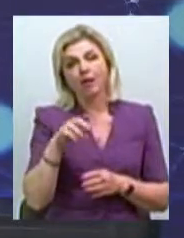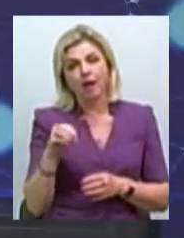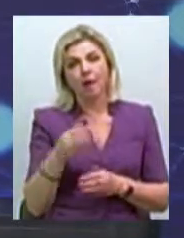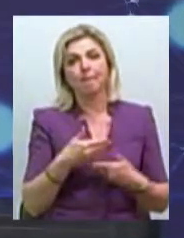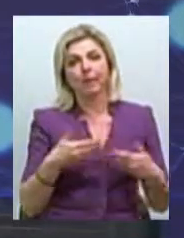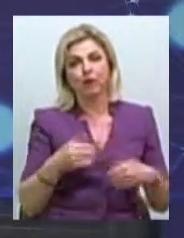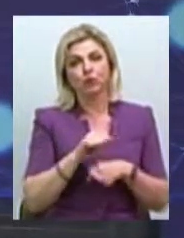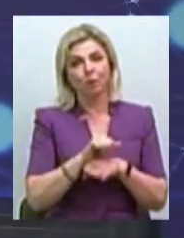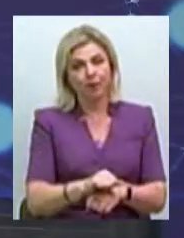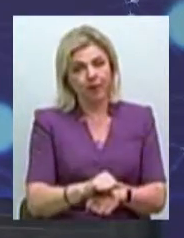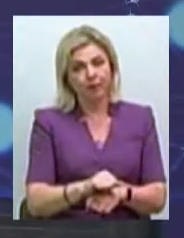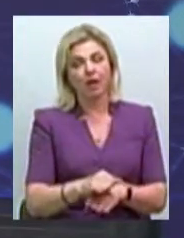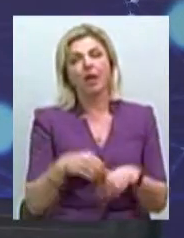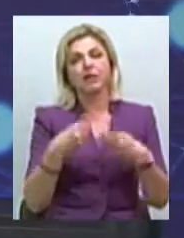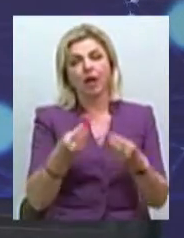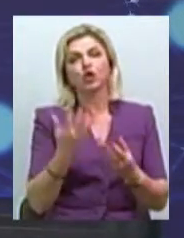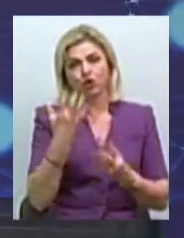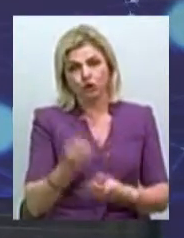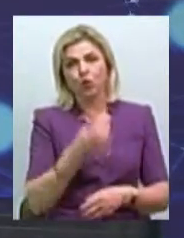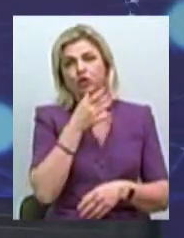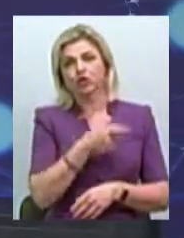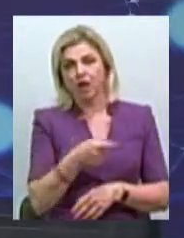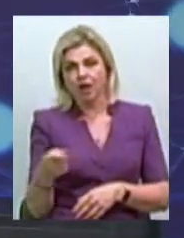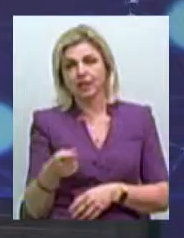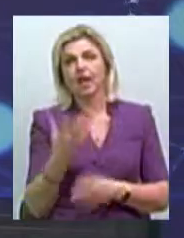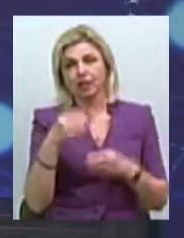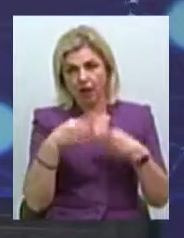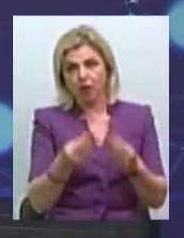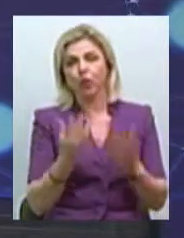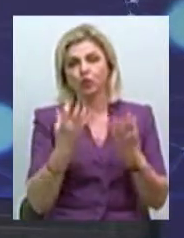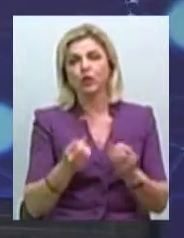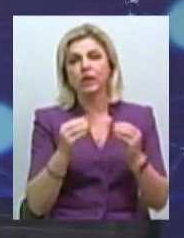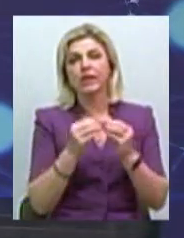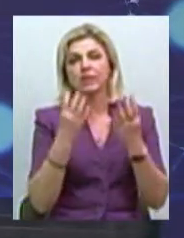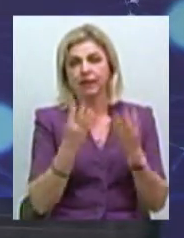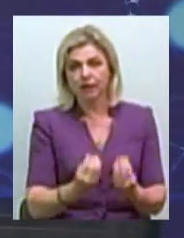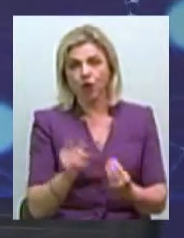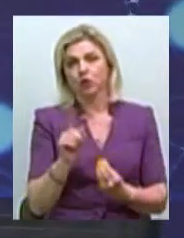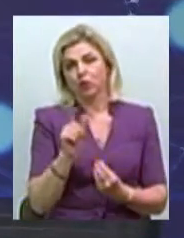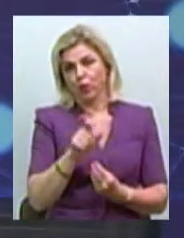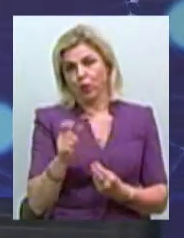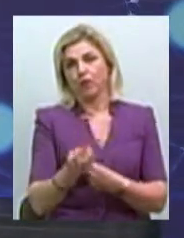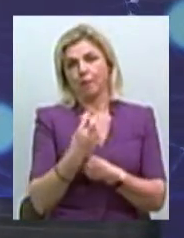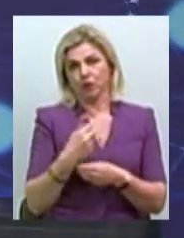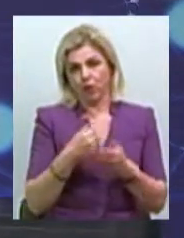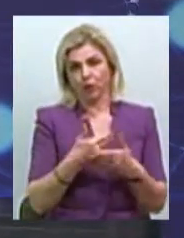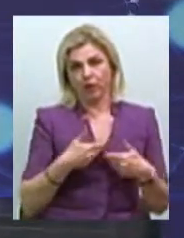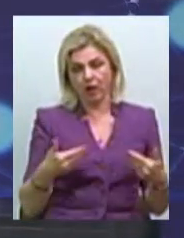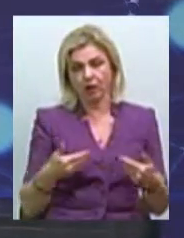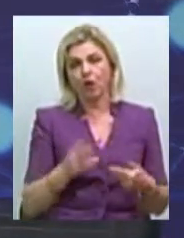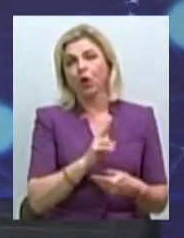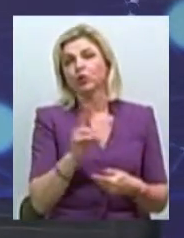ми зупиняємося і даємо ще час, ми даємо ще 10 днів для того, щоб звернулися люди до нас. Може, хтось десь не почув